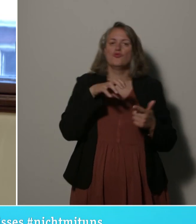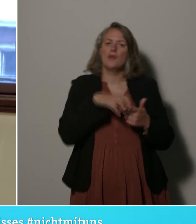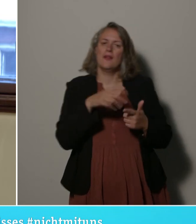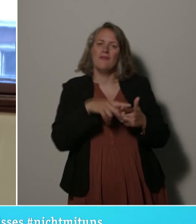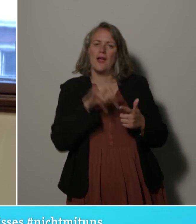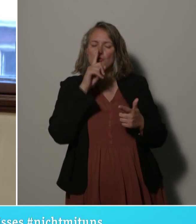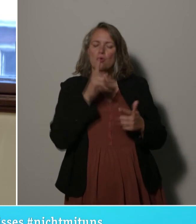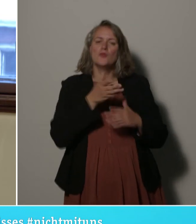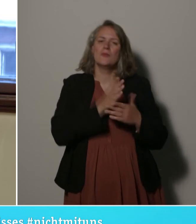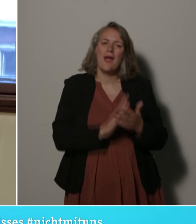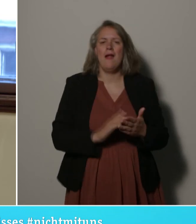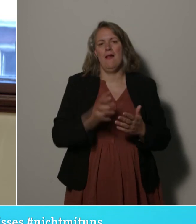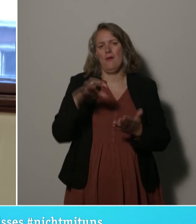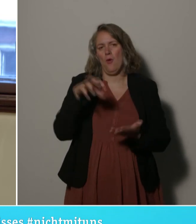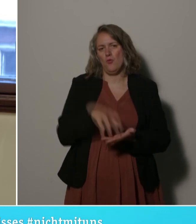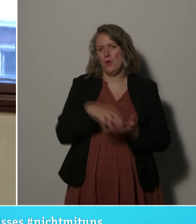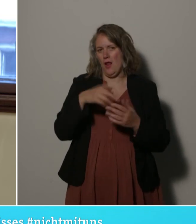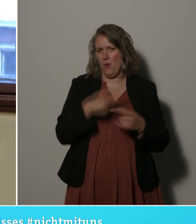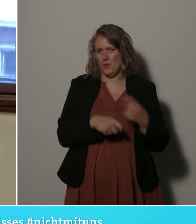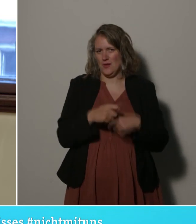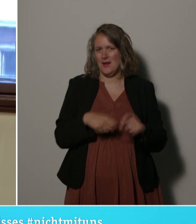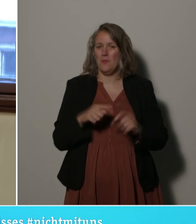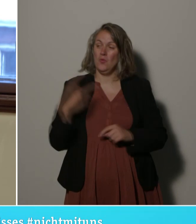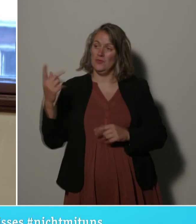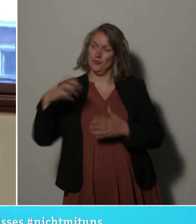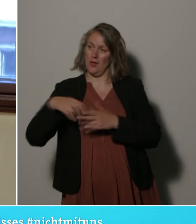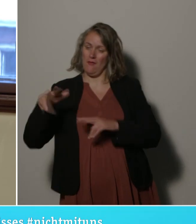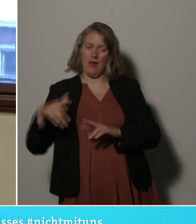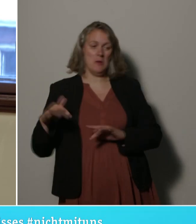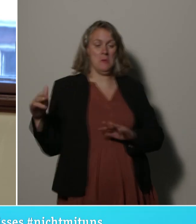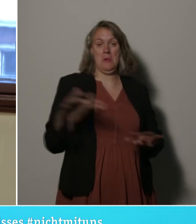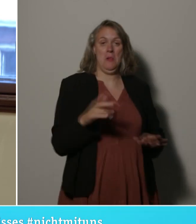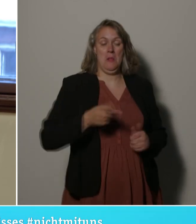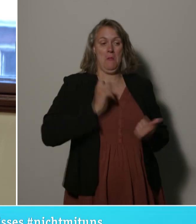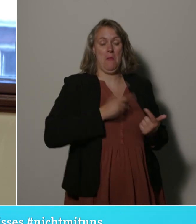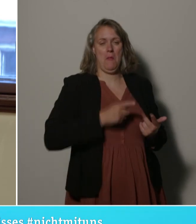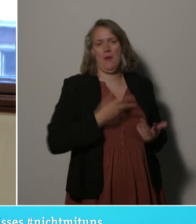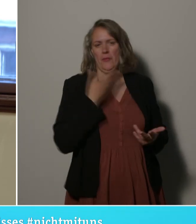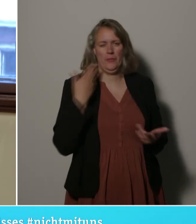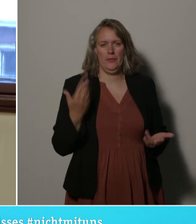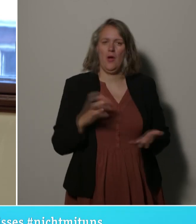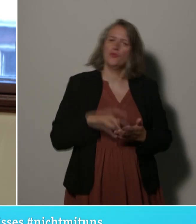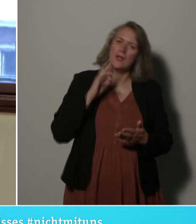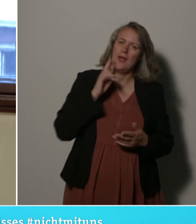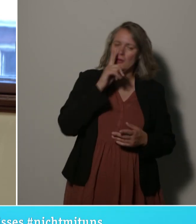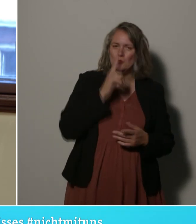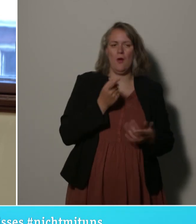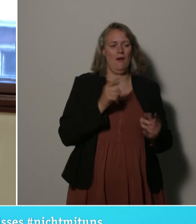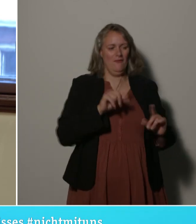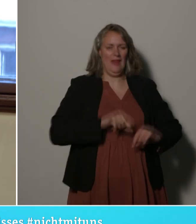kommunale Unternehmen, und ebenso begrenzt ist der Einfluss auch der Stadt und der Stadträtinnen und Stadträte auf